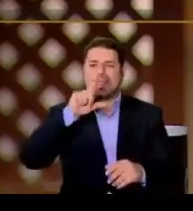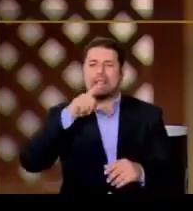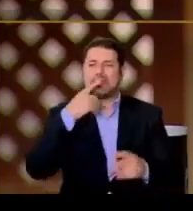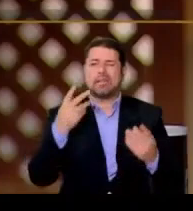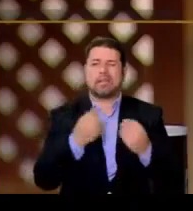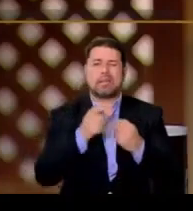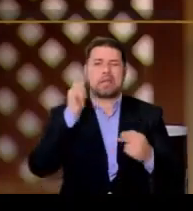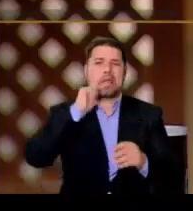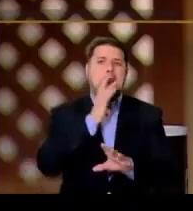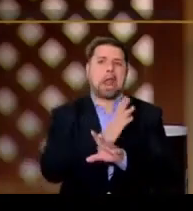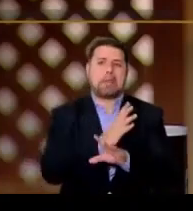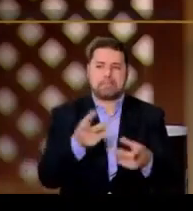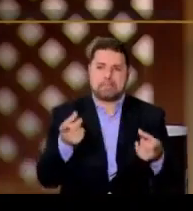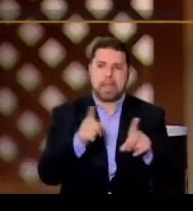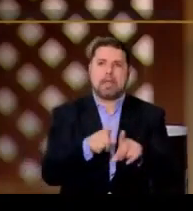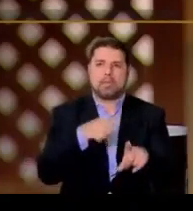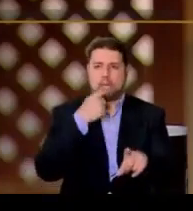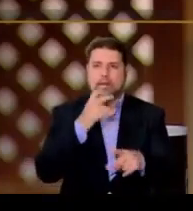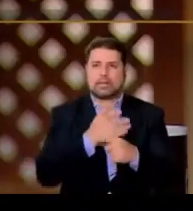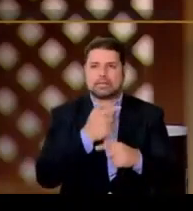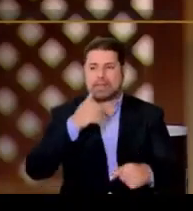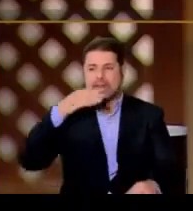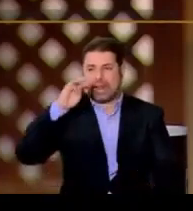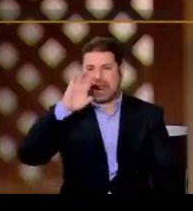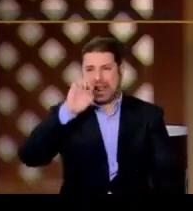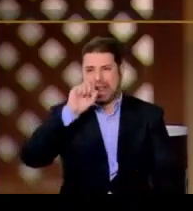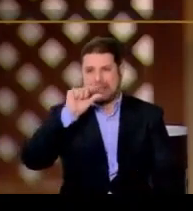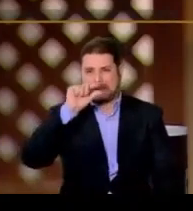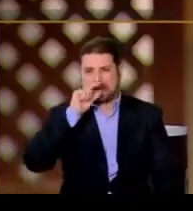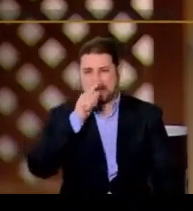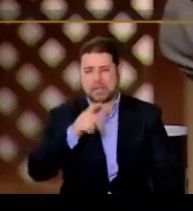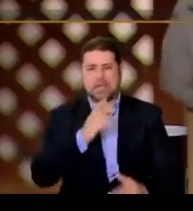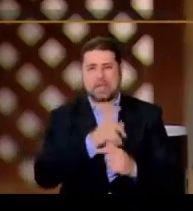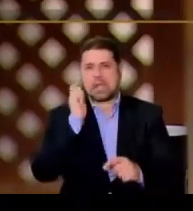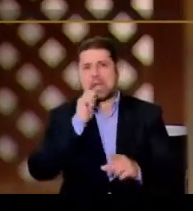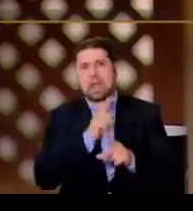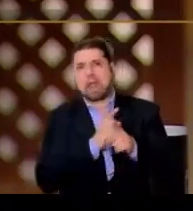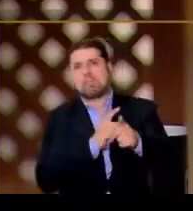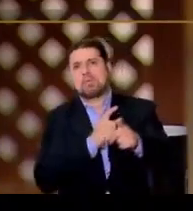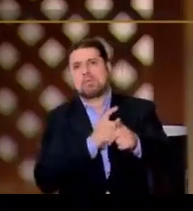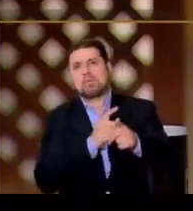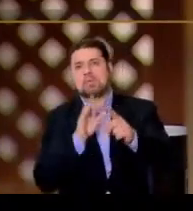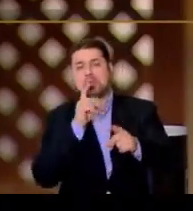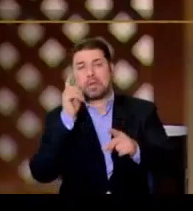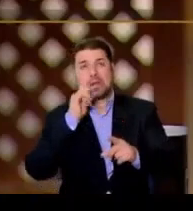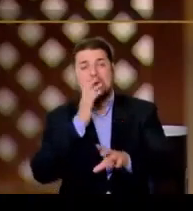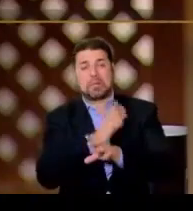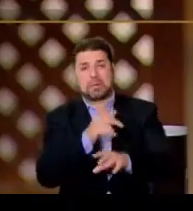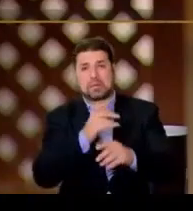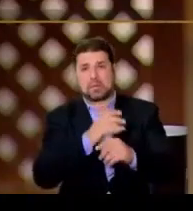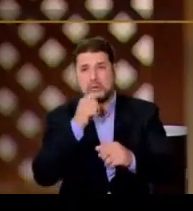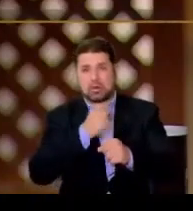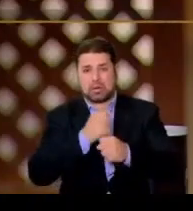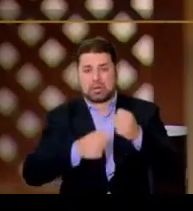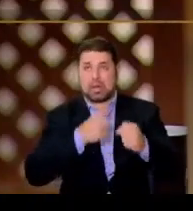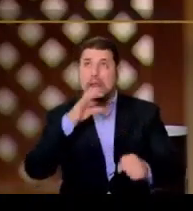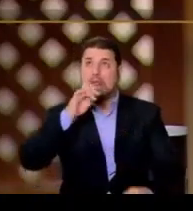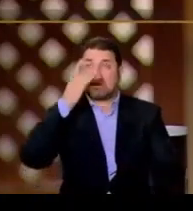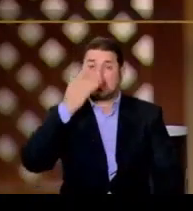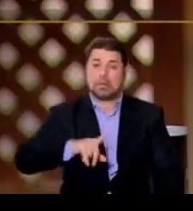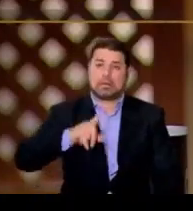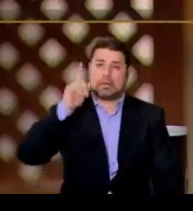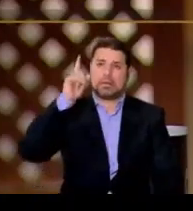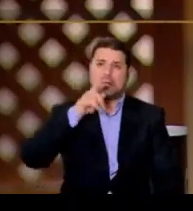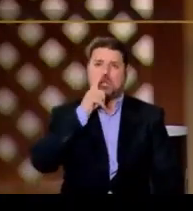بالايه بالارهاب فبقى كلمه جهاد معناها انك ارهابي ومعنى كلمه انك بتجاهد في سبيل